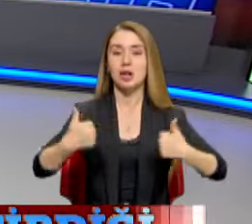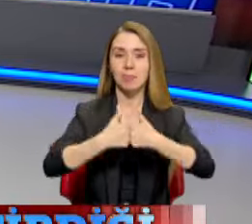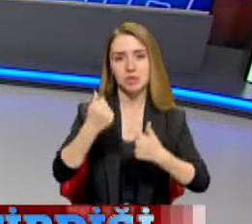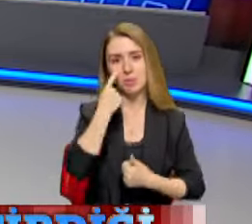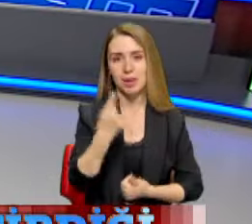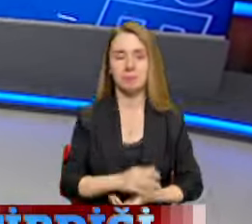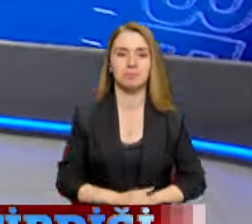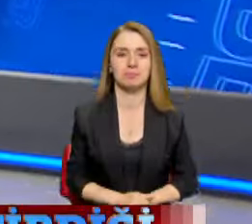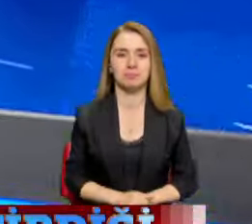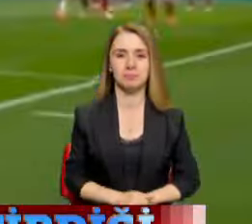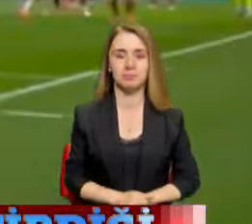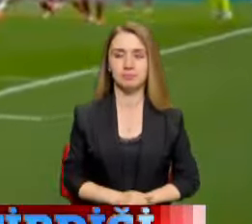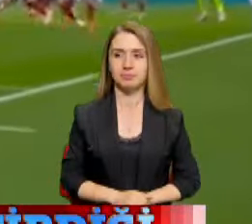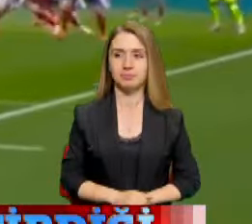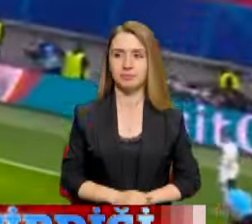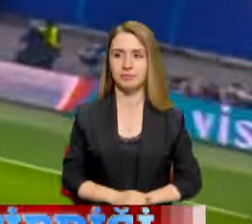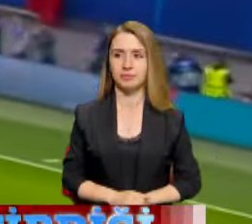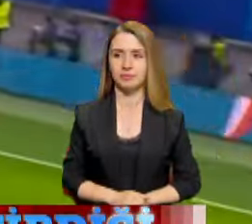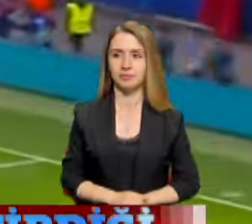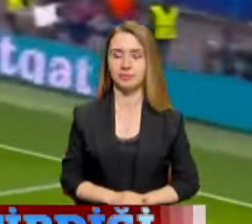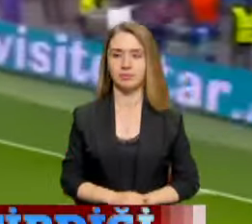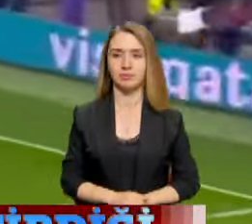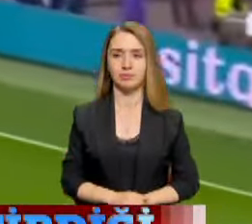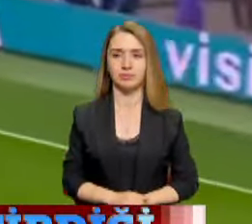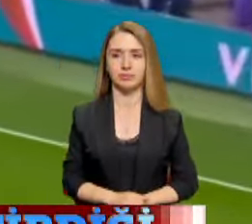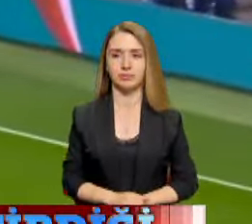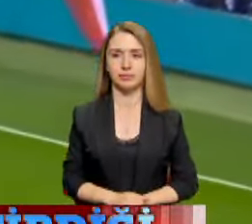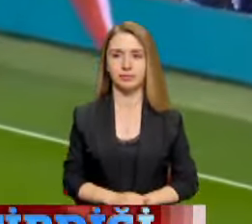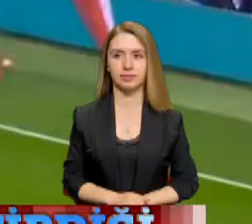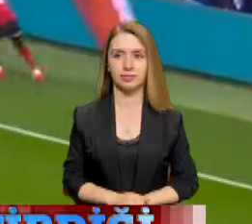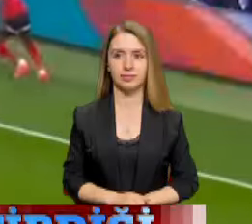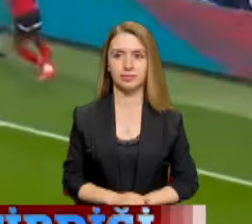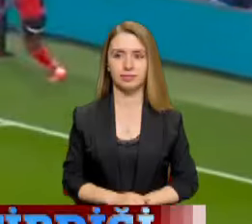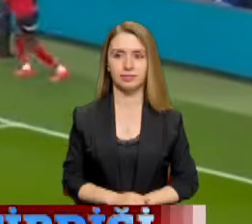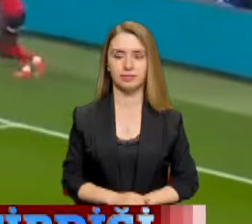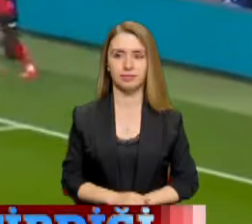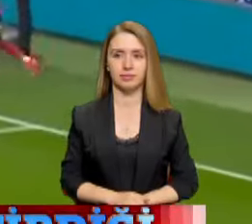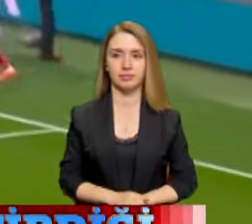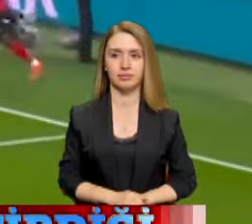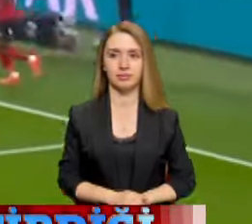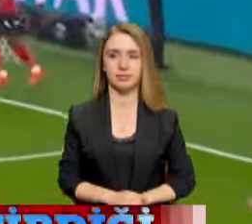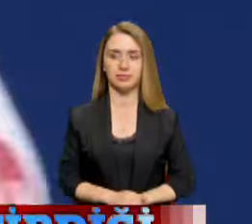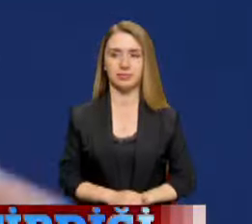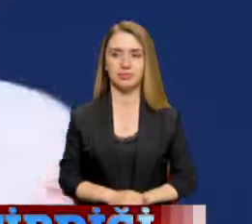heyecanına bakalım. Arda köşe vuruşunu kullandı. Kale salsa sekti. Top kaleci,